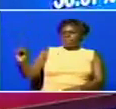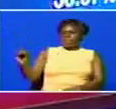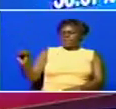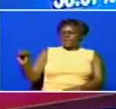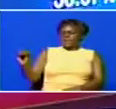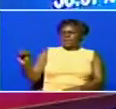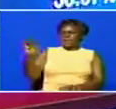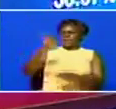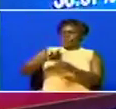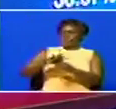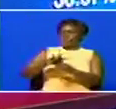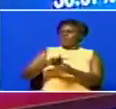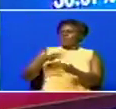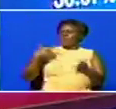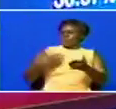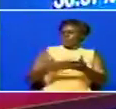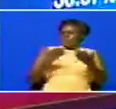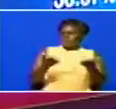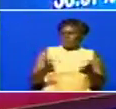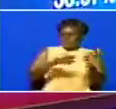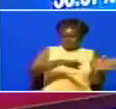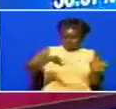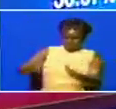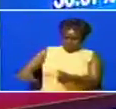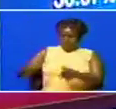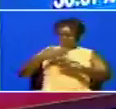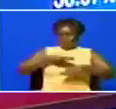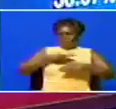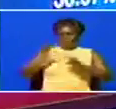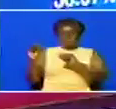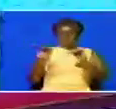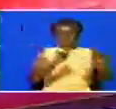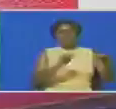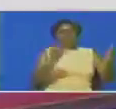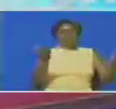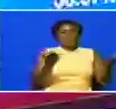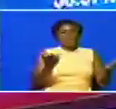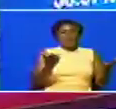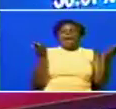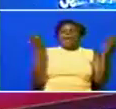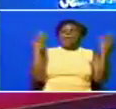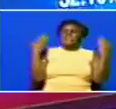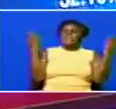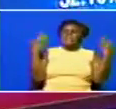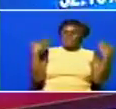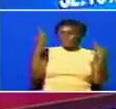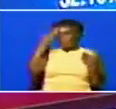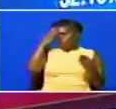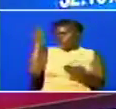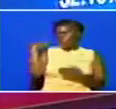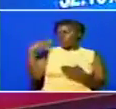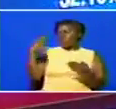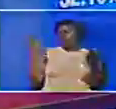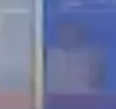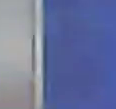43.4% ya kura ambazo zimepigwa kufikia sasa. Kutoka kaunti ya Marsabit tuelekee katika kaunti ya Meru. Tunajua aliyekuwa gavana